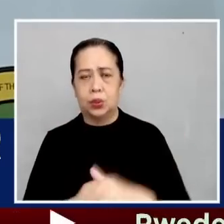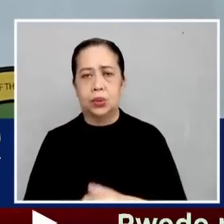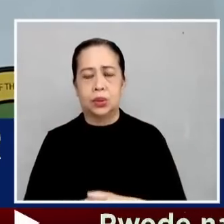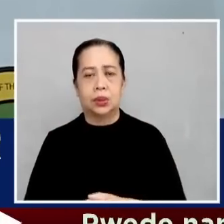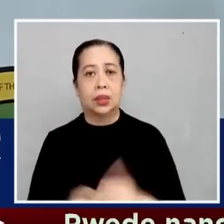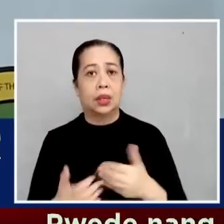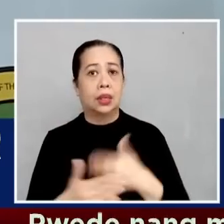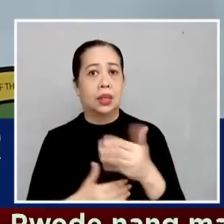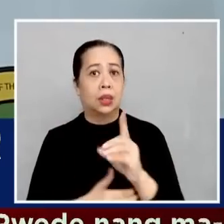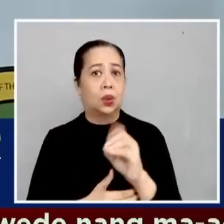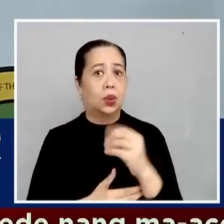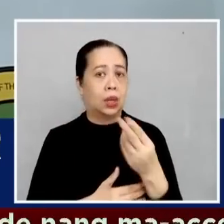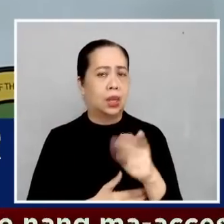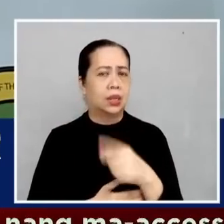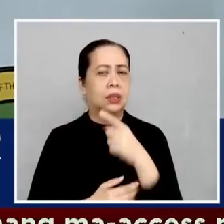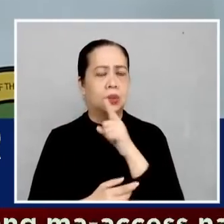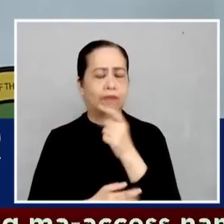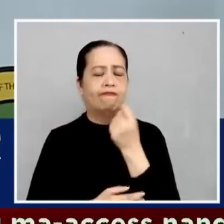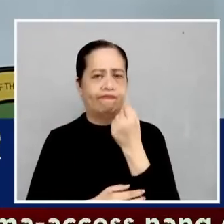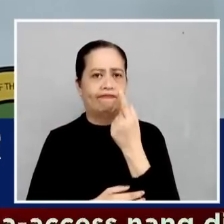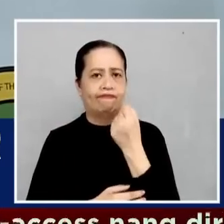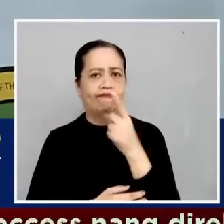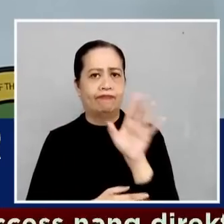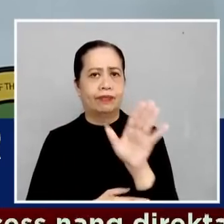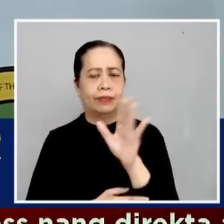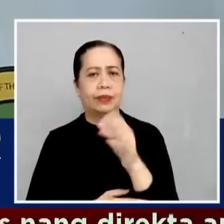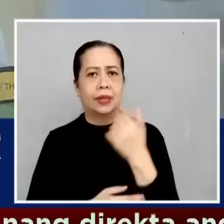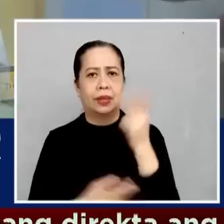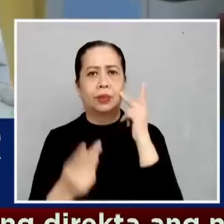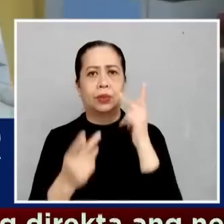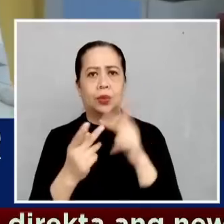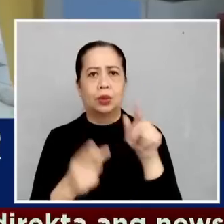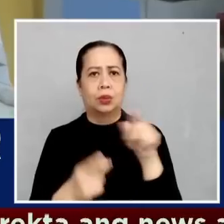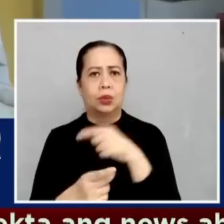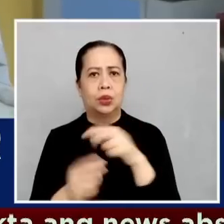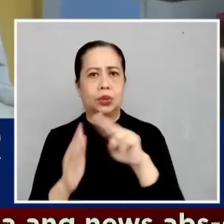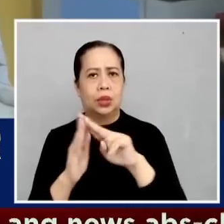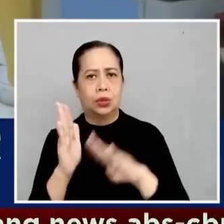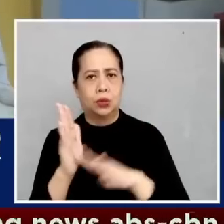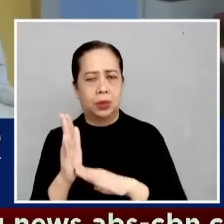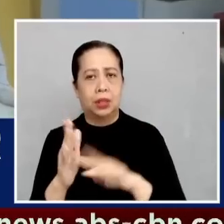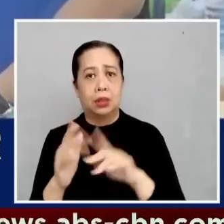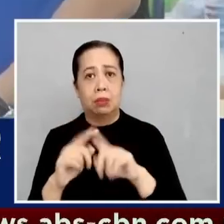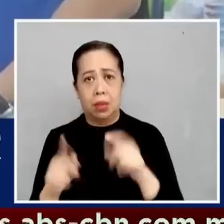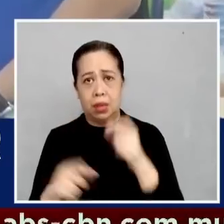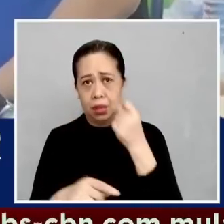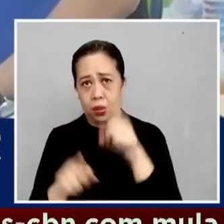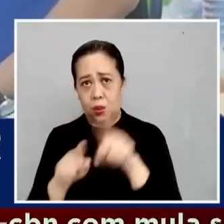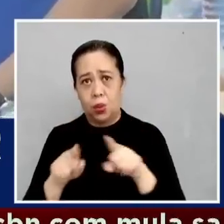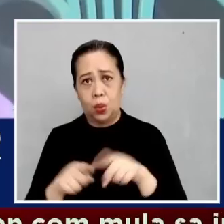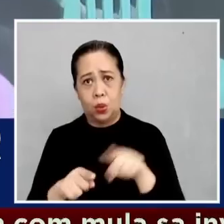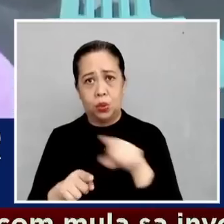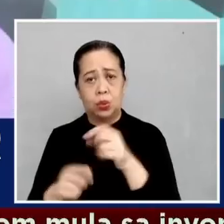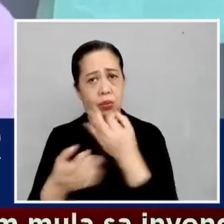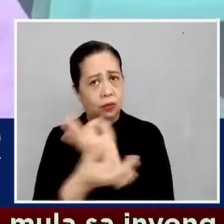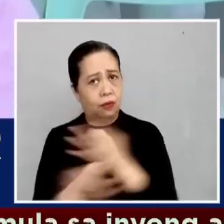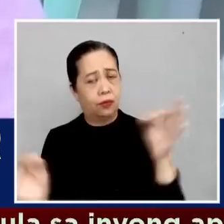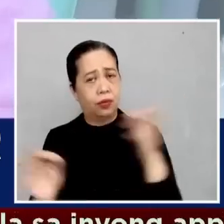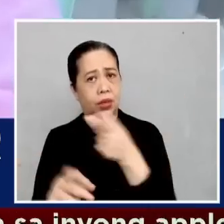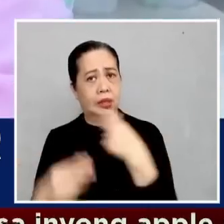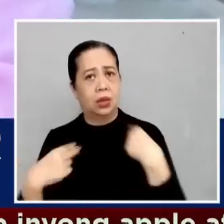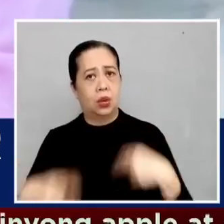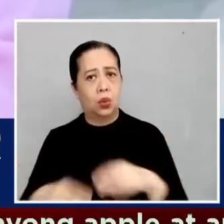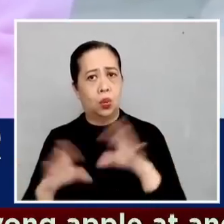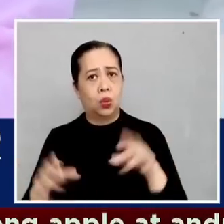naman sinabing naiintindihan nila ang intensyon ng House Bill. Pero naiintindihan din nila ang kalayaan ng healthcare worker